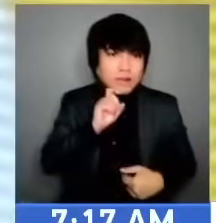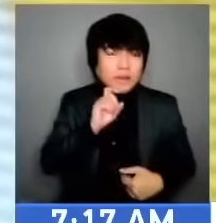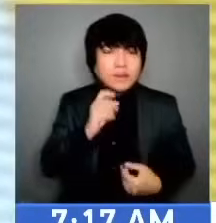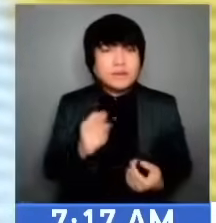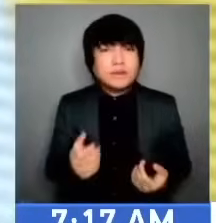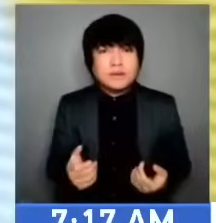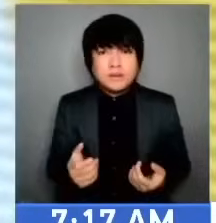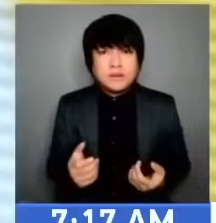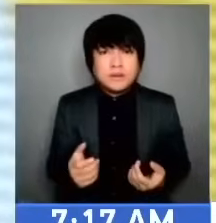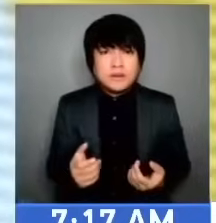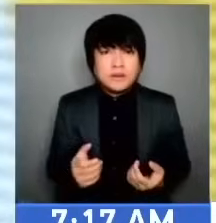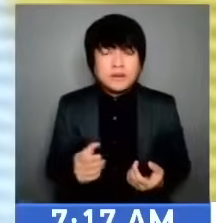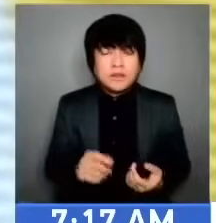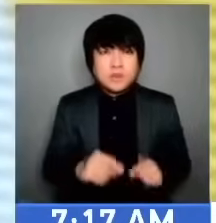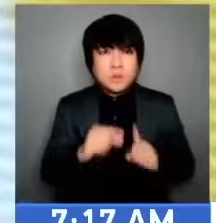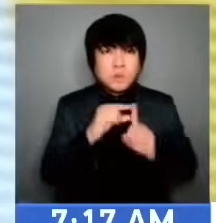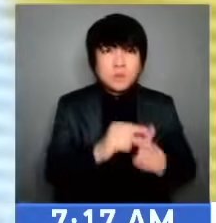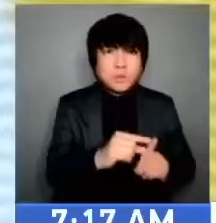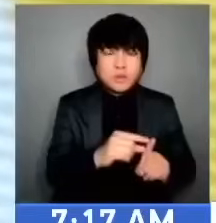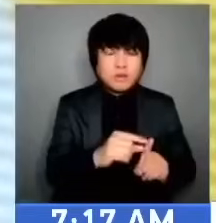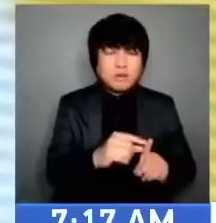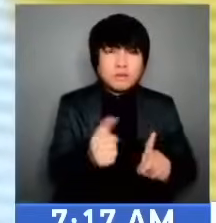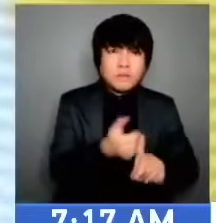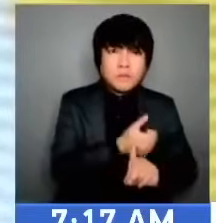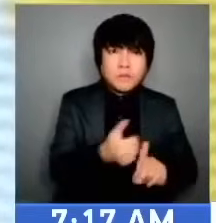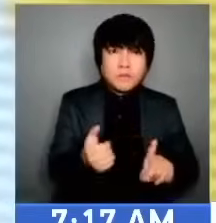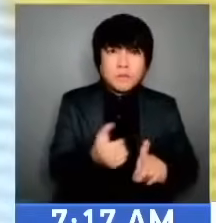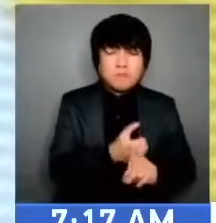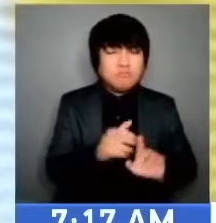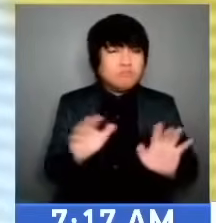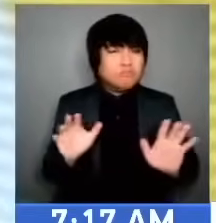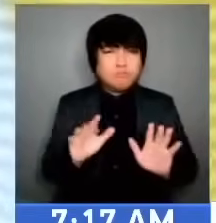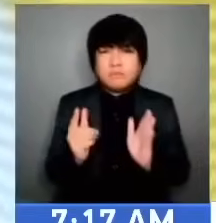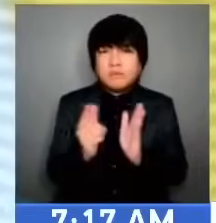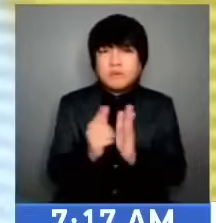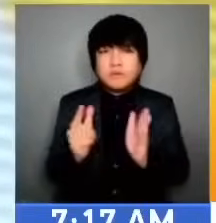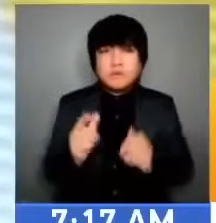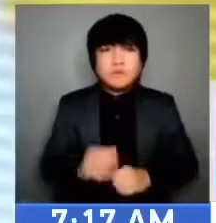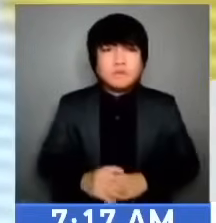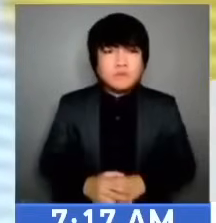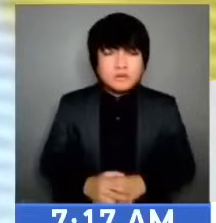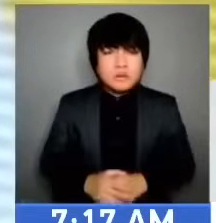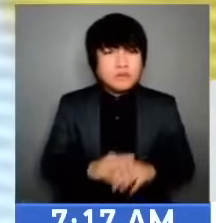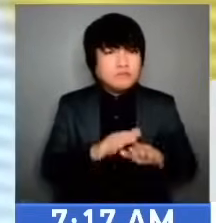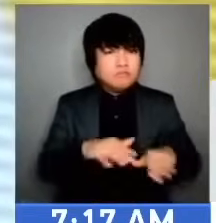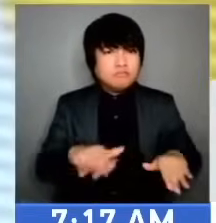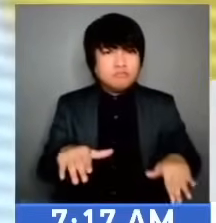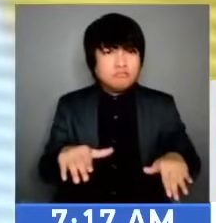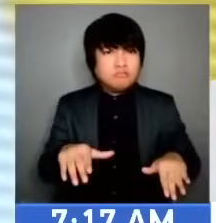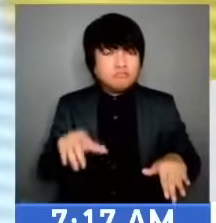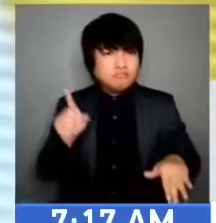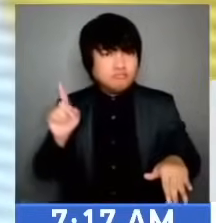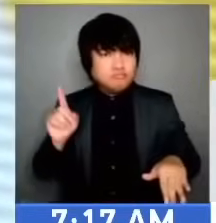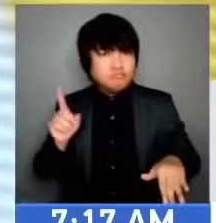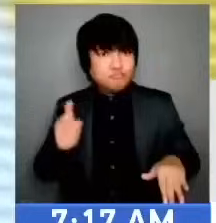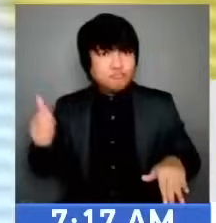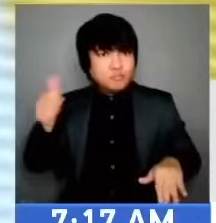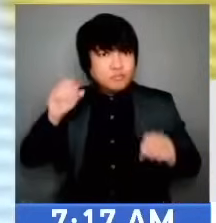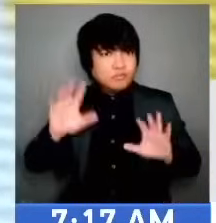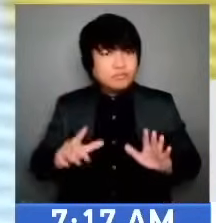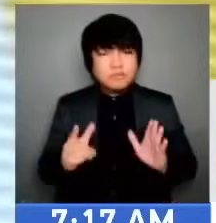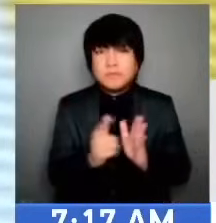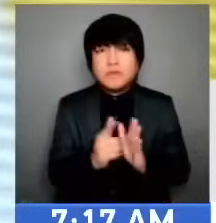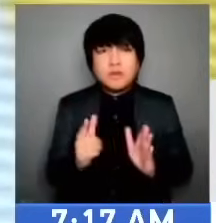verbal abuse, you don't do that to children, especially those that